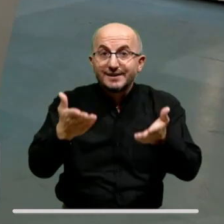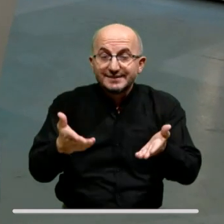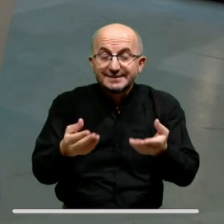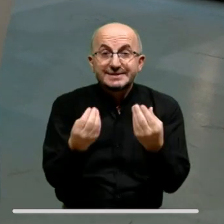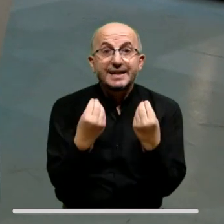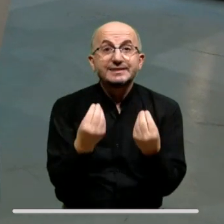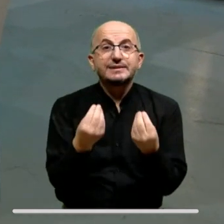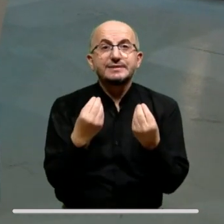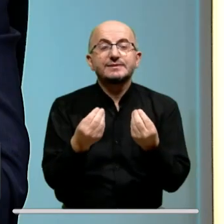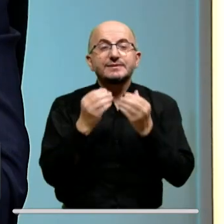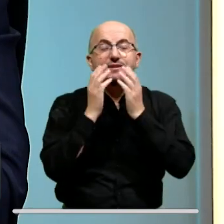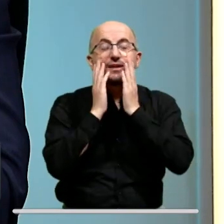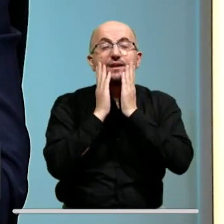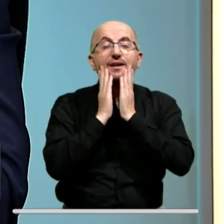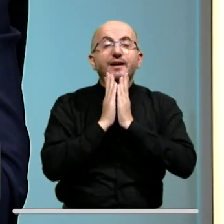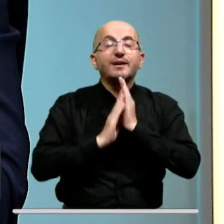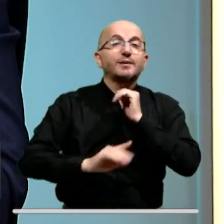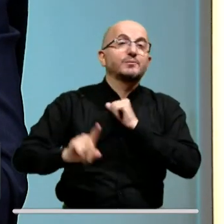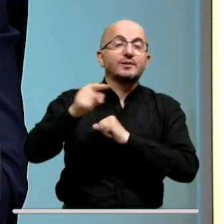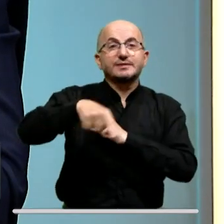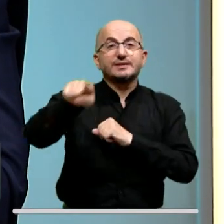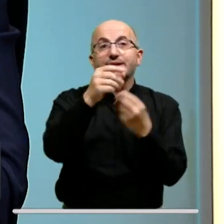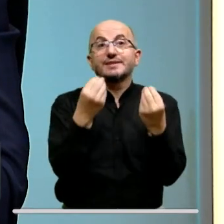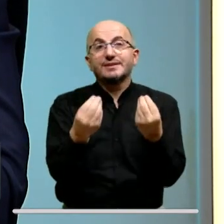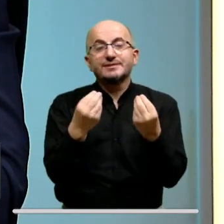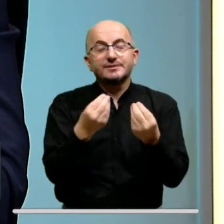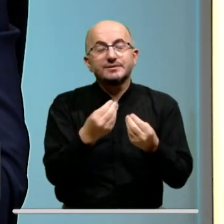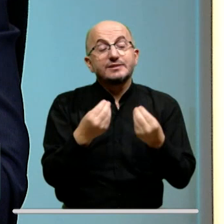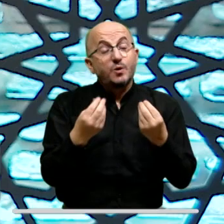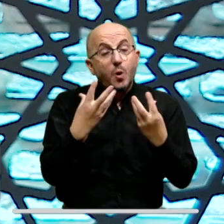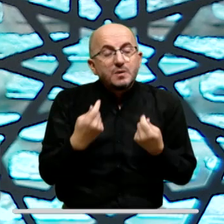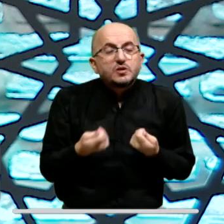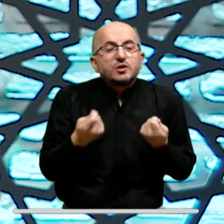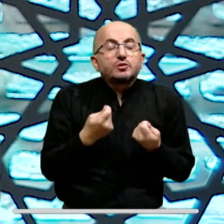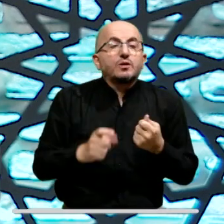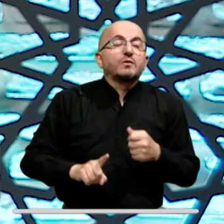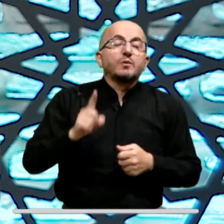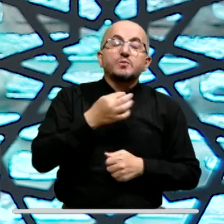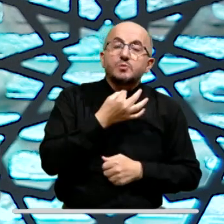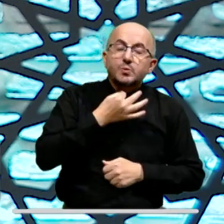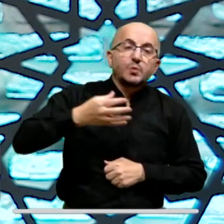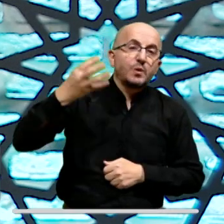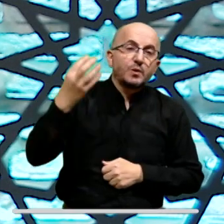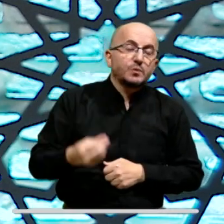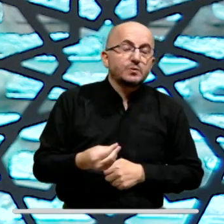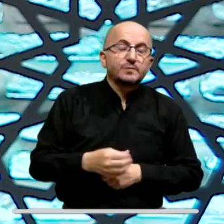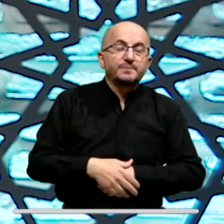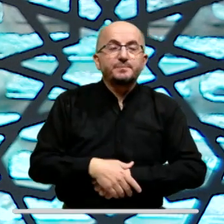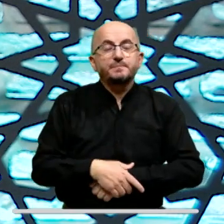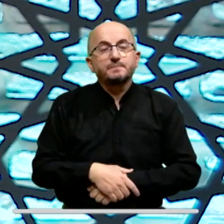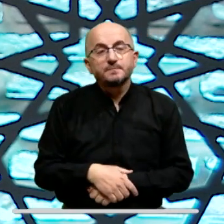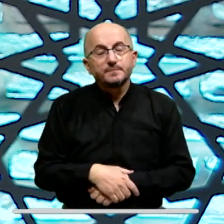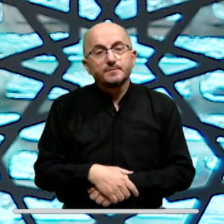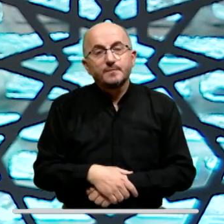ederim. Nasılsınız? Elhamdülillah, sizler de iyisiniz. Çok şükür hocam, iyiyiz, iyi olmaya çalışıyoruz. Rabbimize şükürler olsun. Müsaadeniz varsa